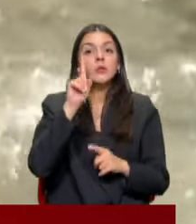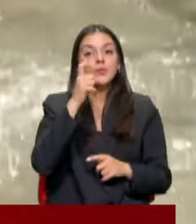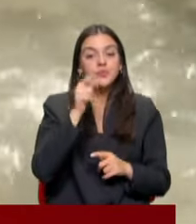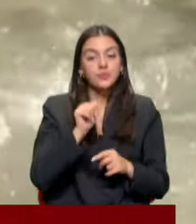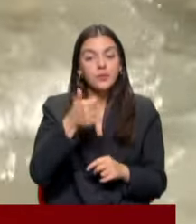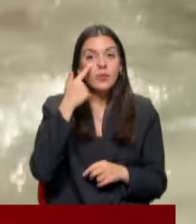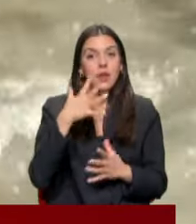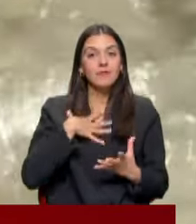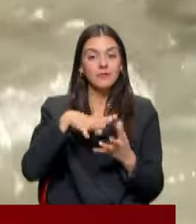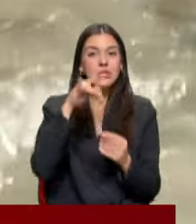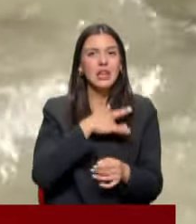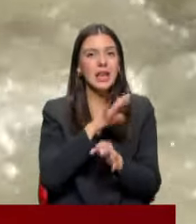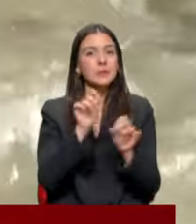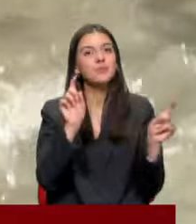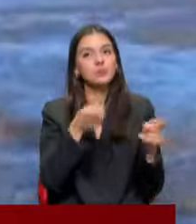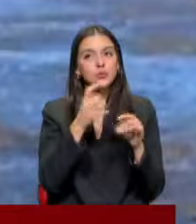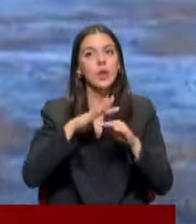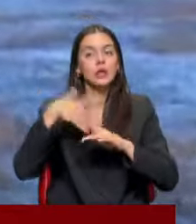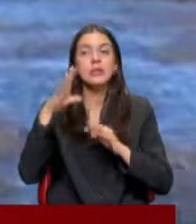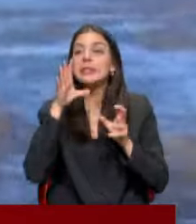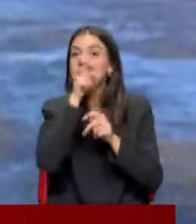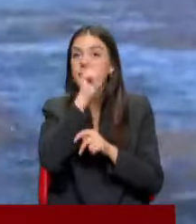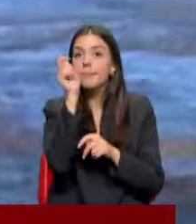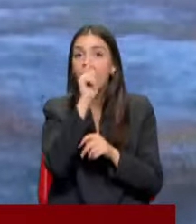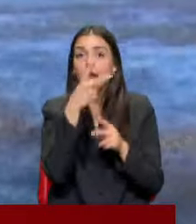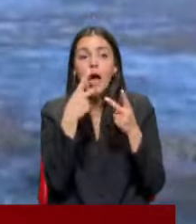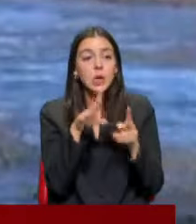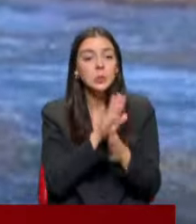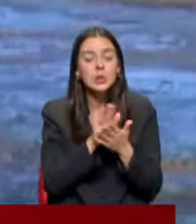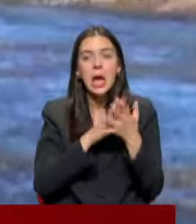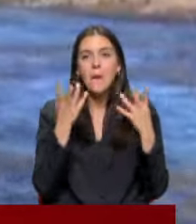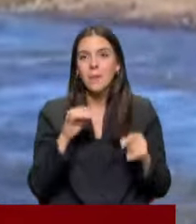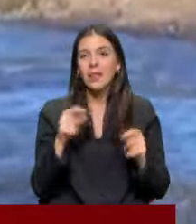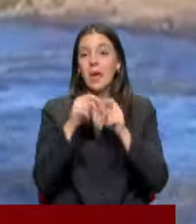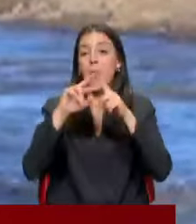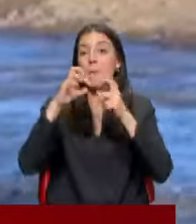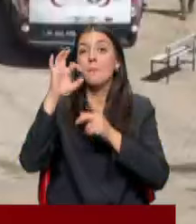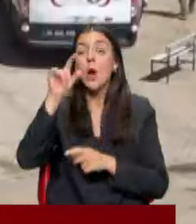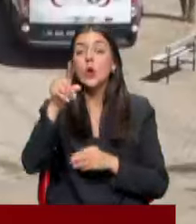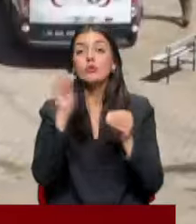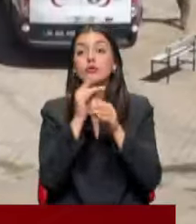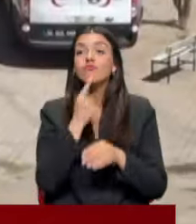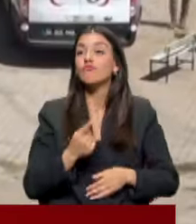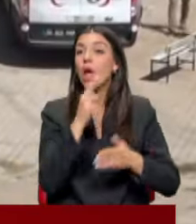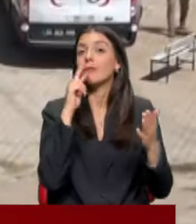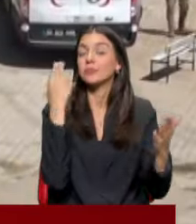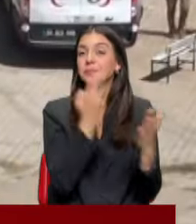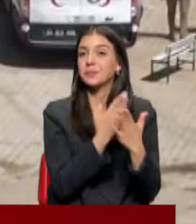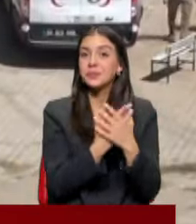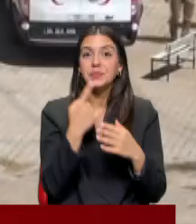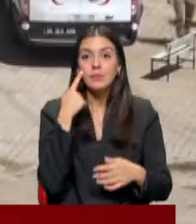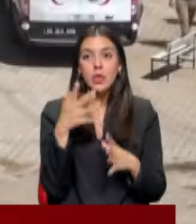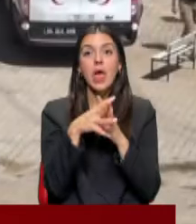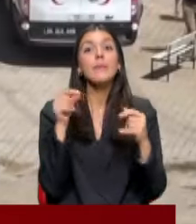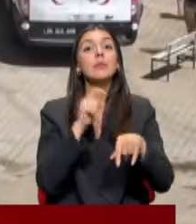günde cansız bedeni bulunduktan sonra da sır perdesi aralanamadı. Baronun suç duyurusu dilekçesinde Narin'in kaybolma